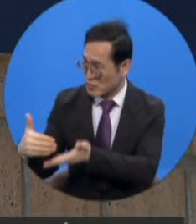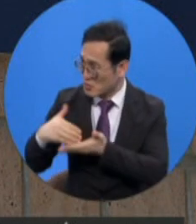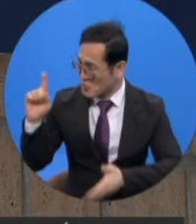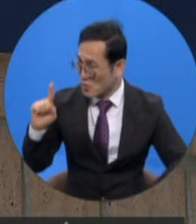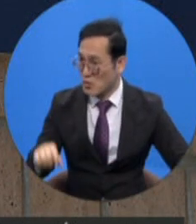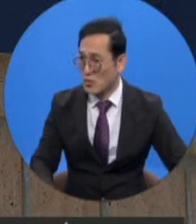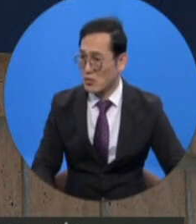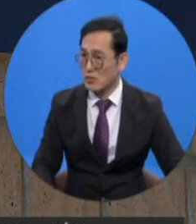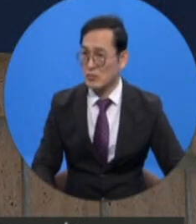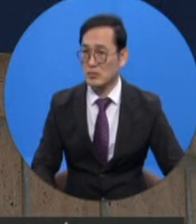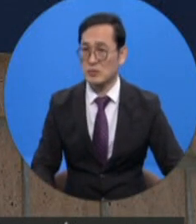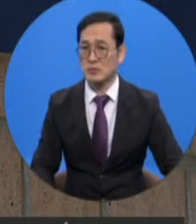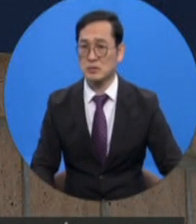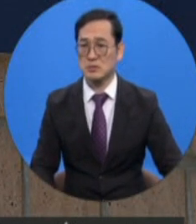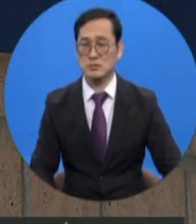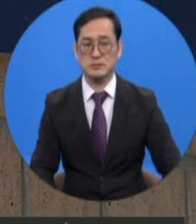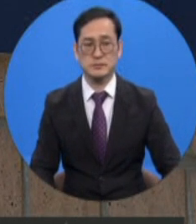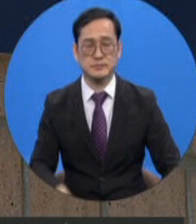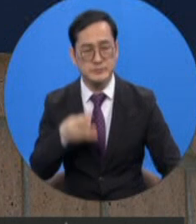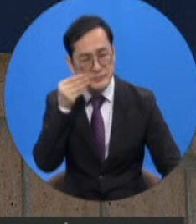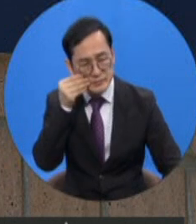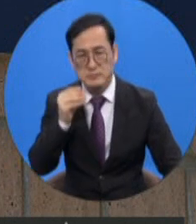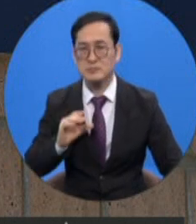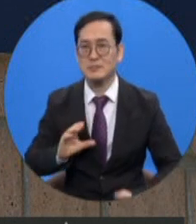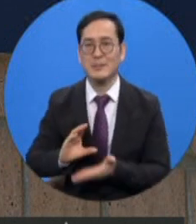검사가 공수처 검사가 아무런 없이 나가버렸다.